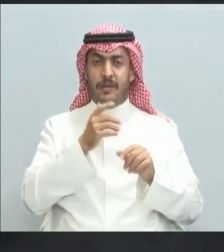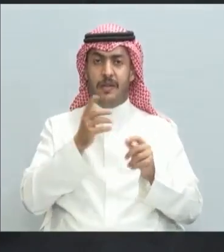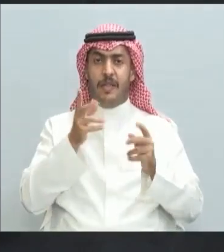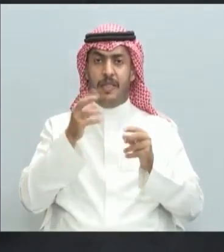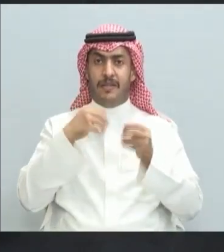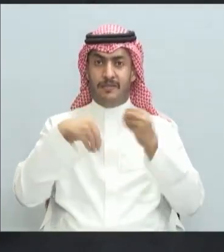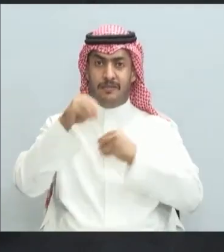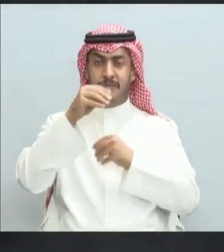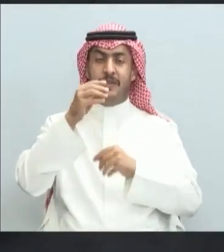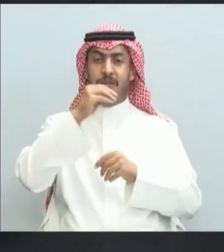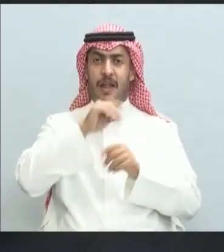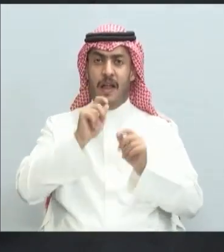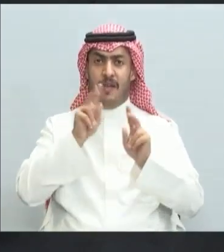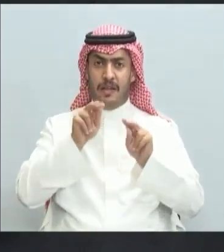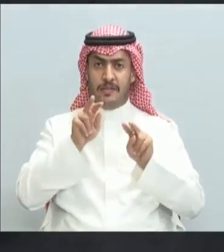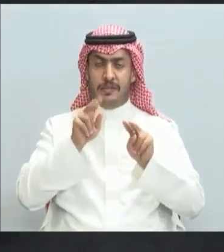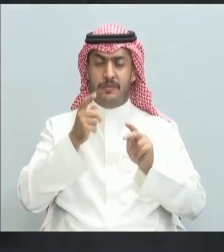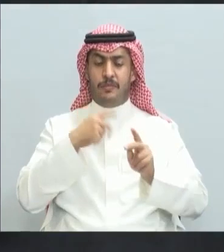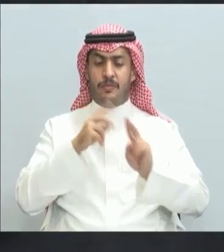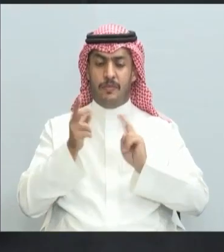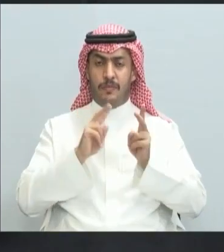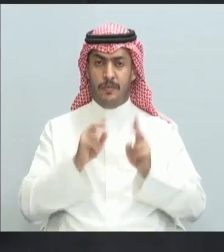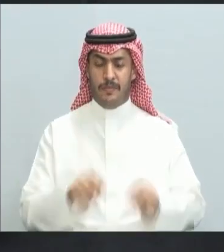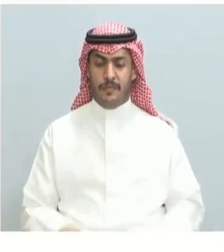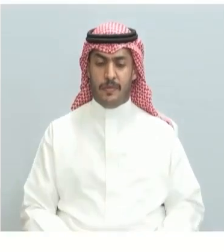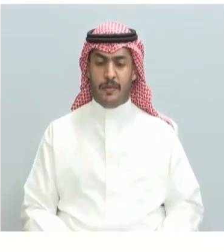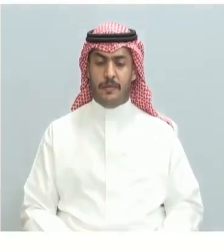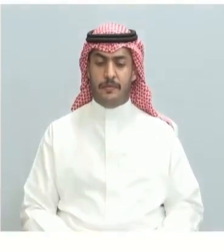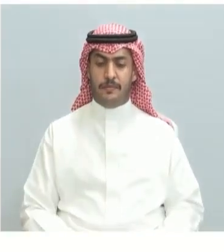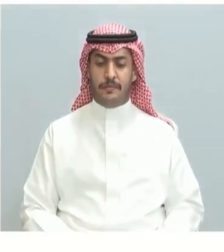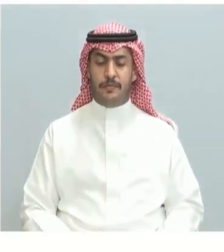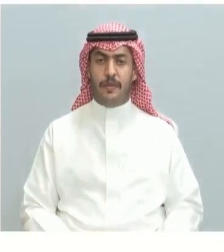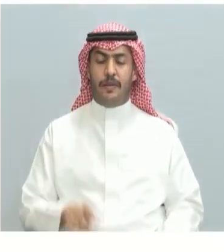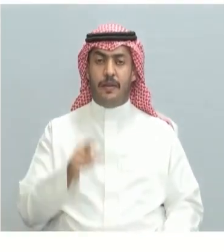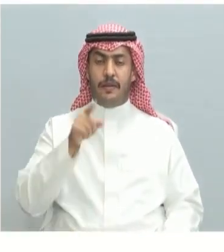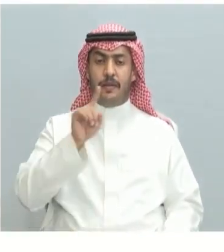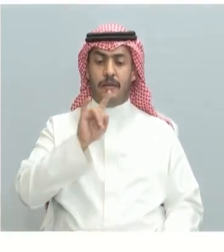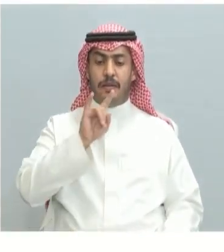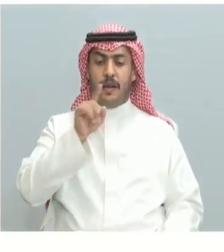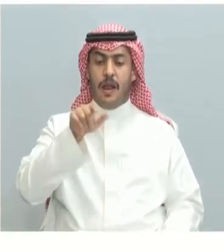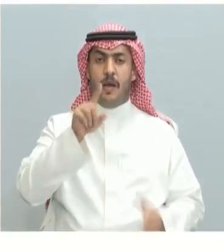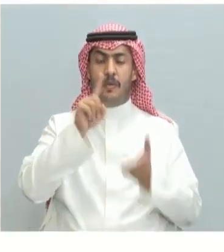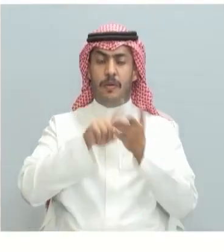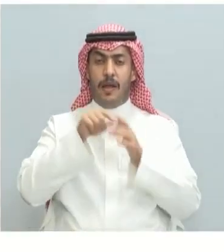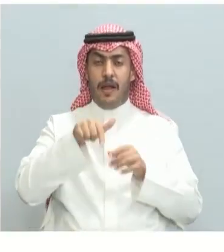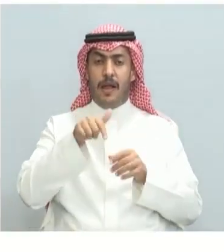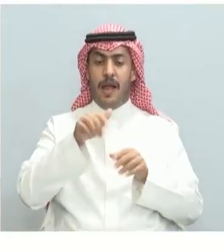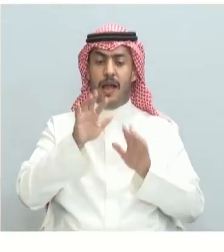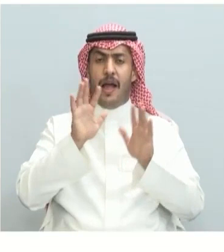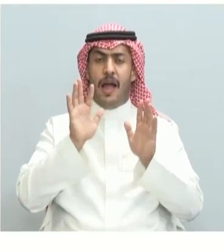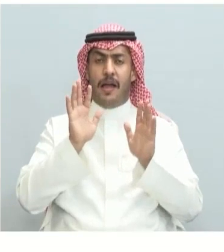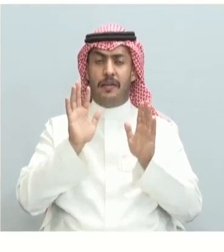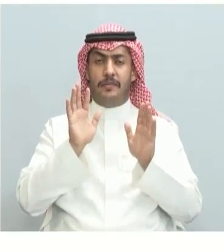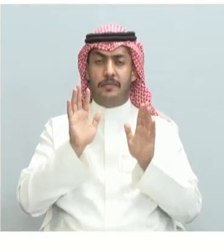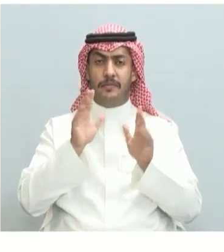العائد هو نفسه المال احسنتم بكل تاكيد لا الواقع هو ان لكل